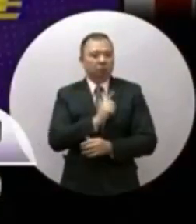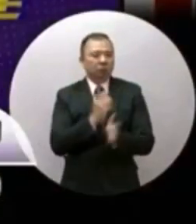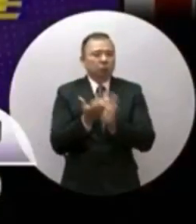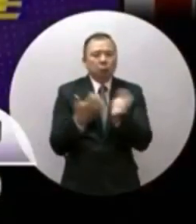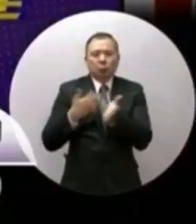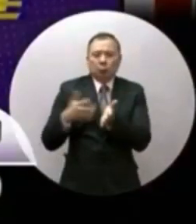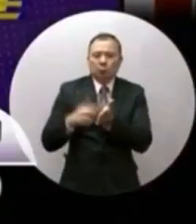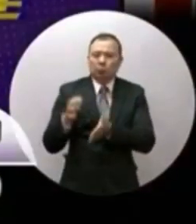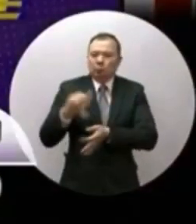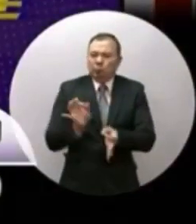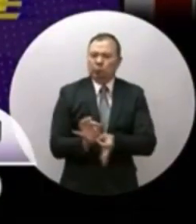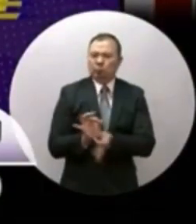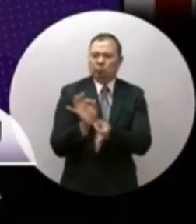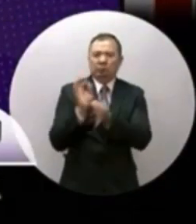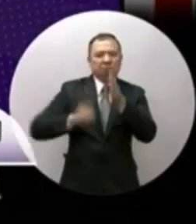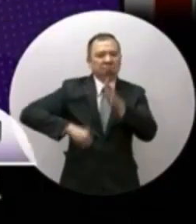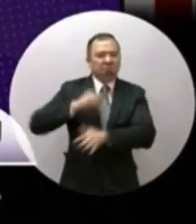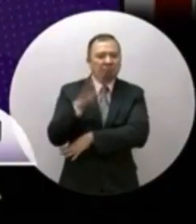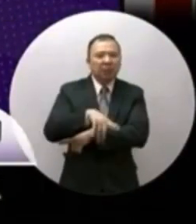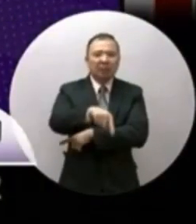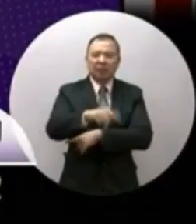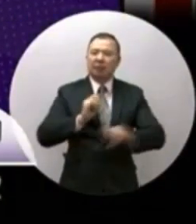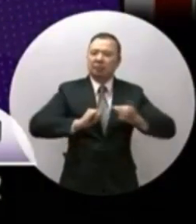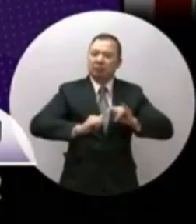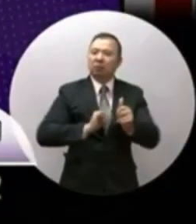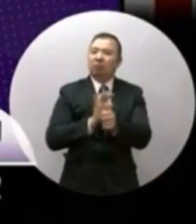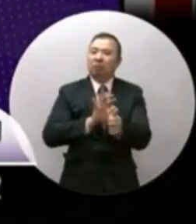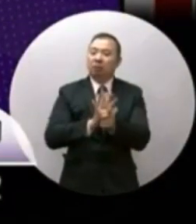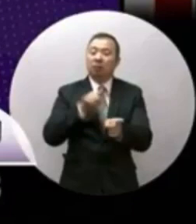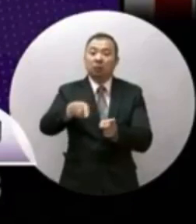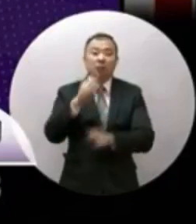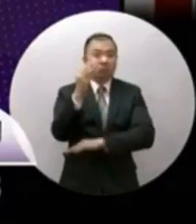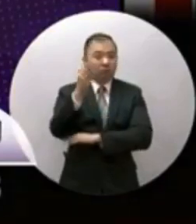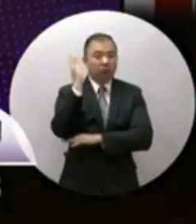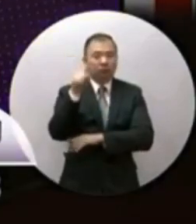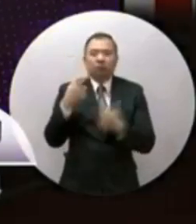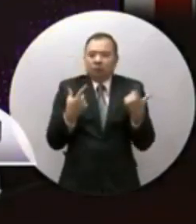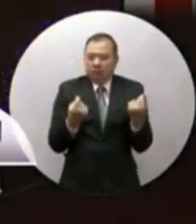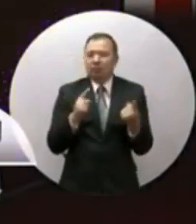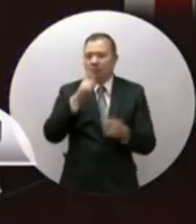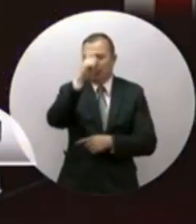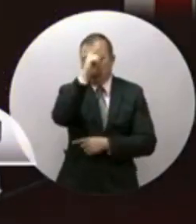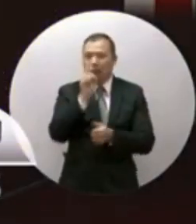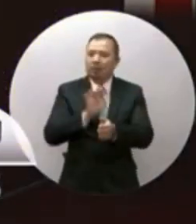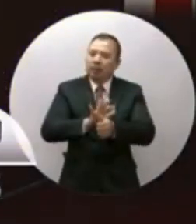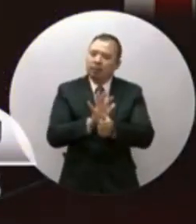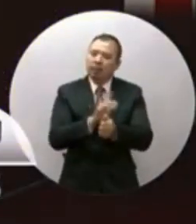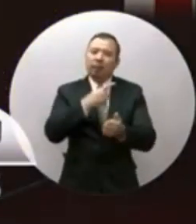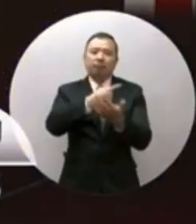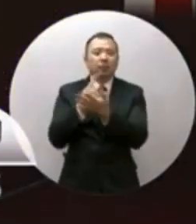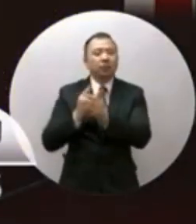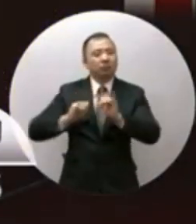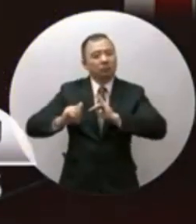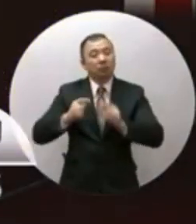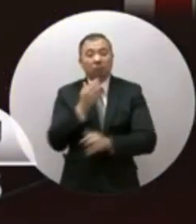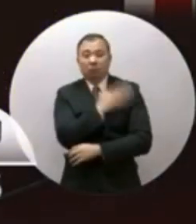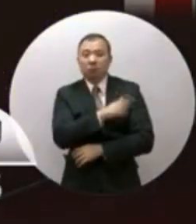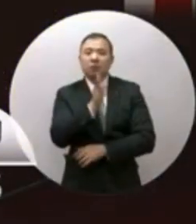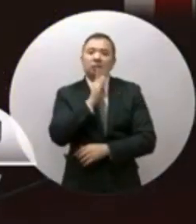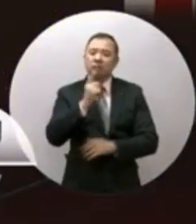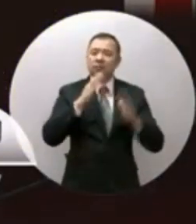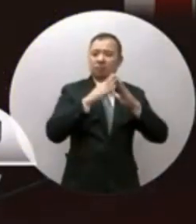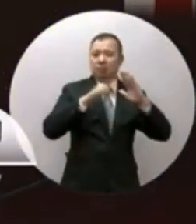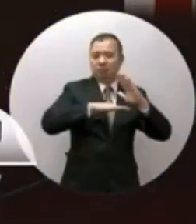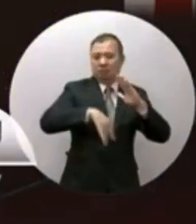算。政府为了要加大对家庭、对企业、对产